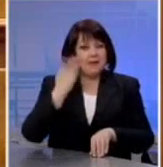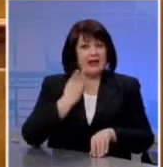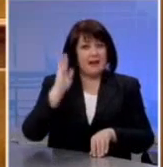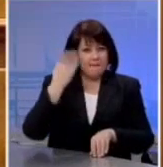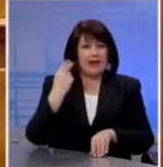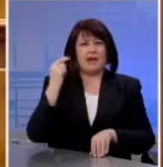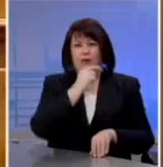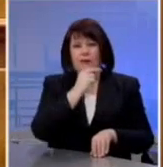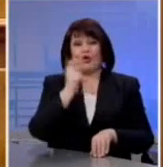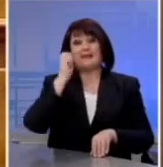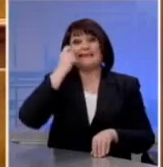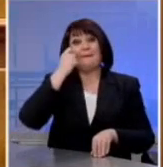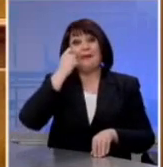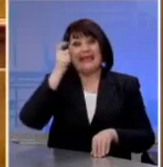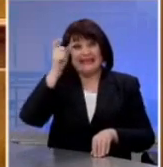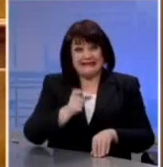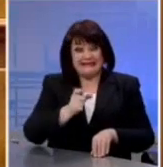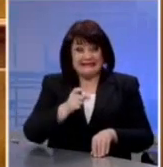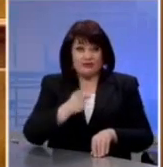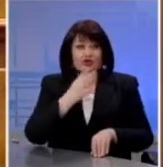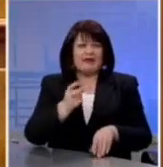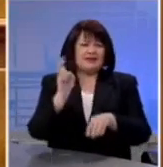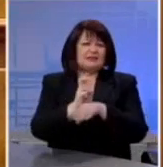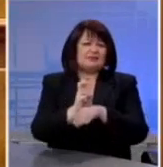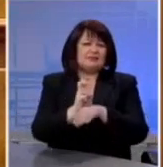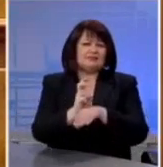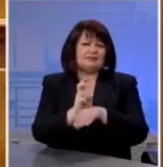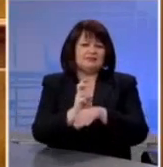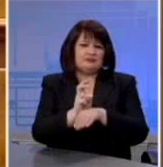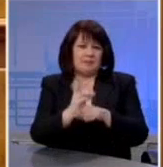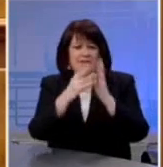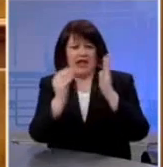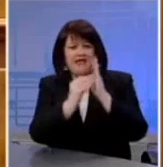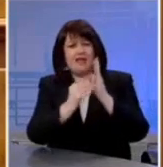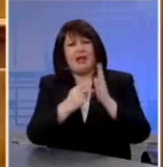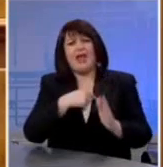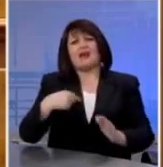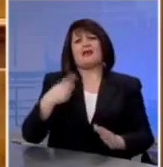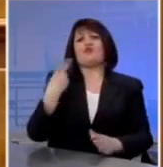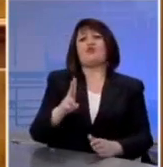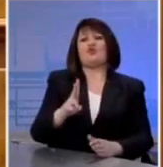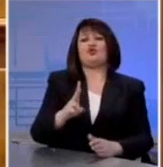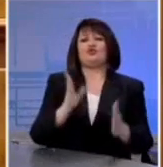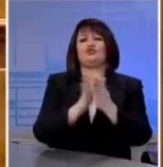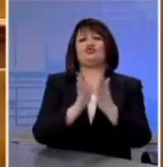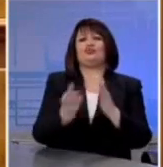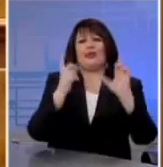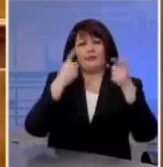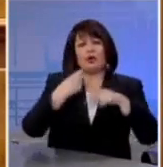Πρωθυπουργός, ο κύριος Σιμίτης, που αποτελεί παράδειγμα για τον ίδιο τον αρχηγό σας. Και χειροκροτήστε από το Πασό και τη Νέα